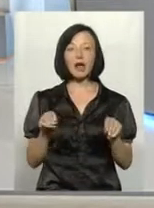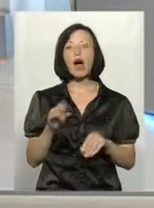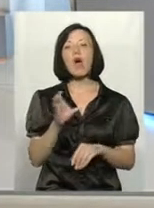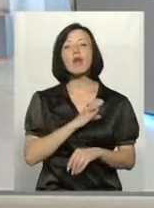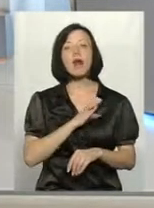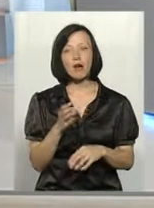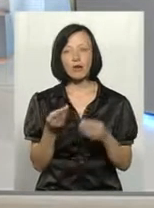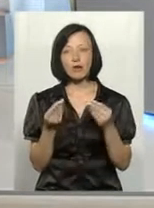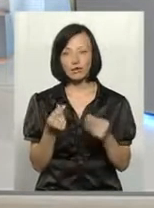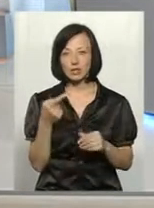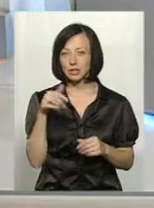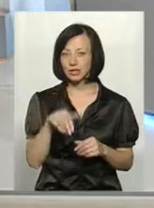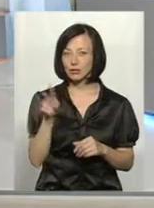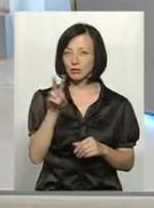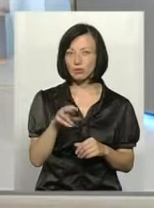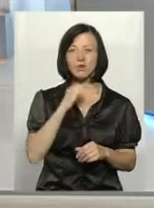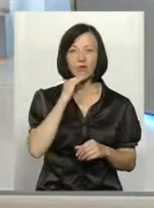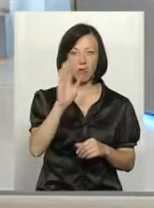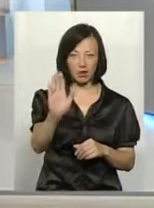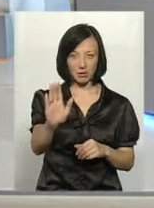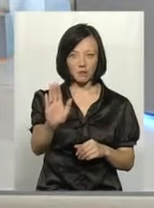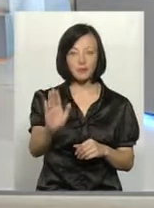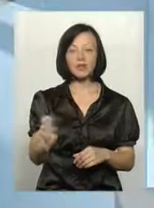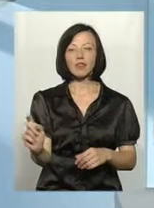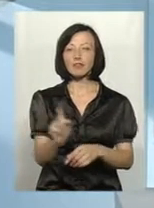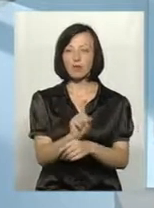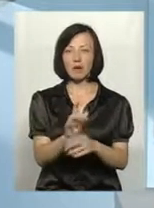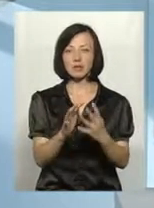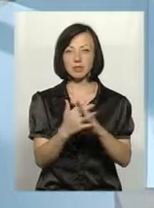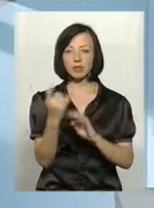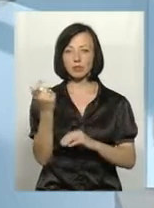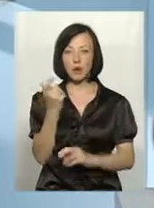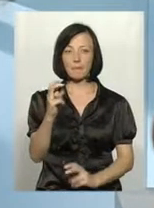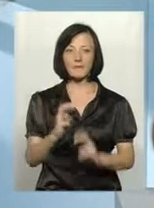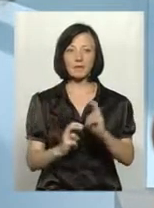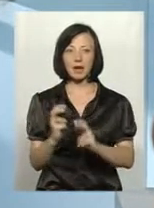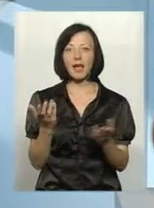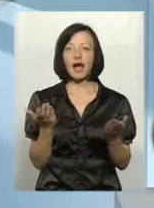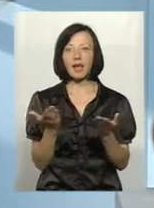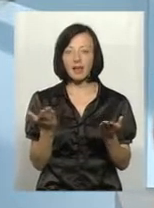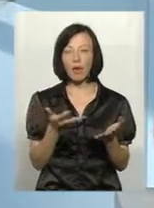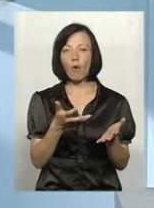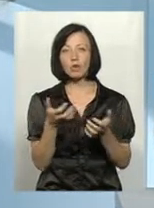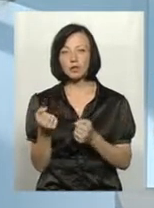олігархів гроші на 1000 доларів хватить. В нормальних сільськогосподарських підприємств, які причому і